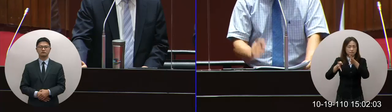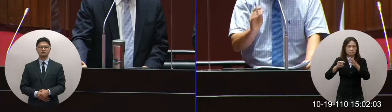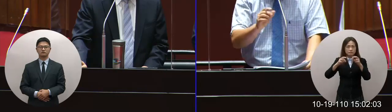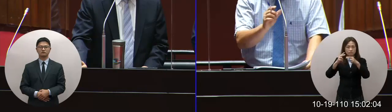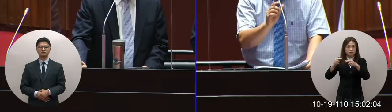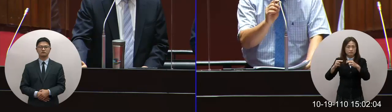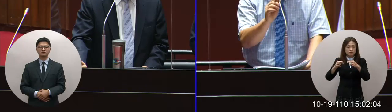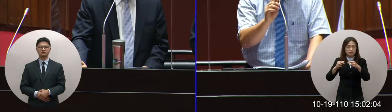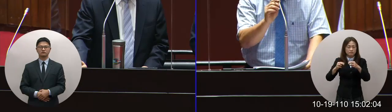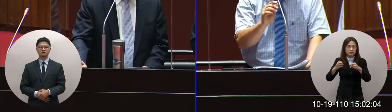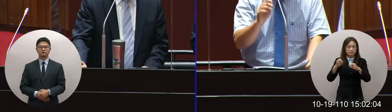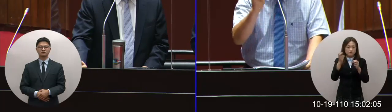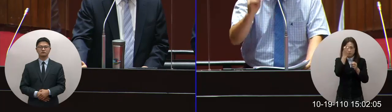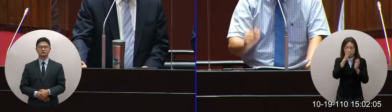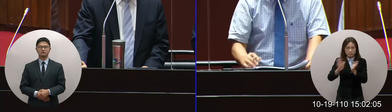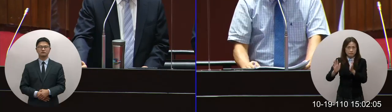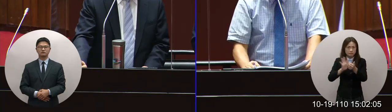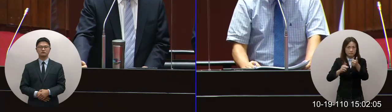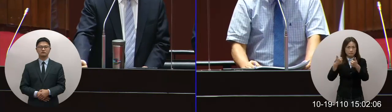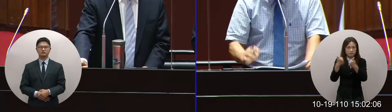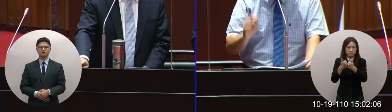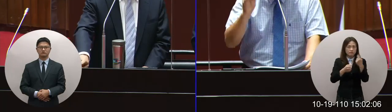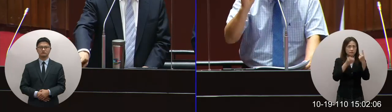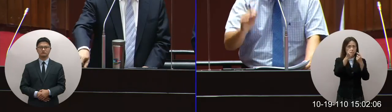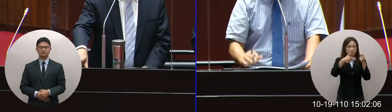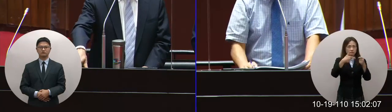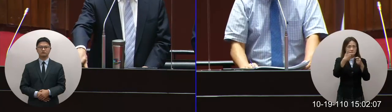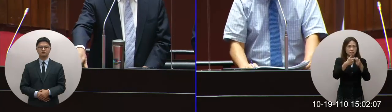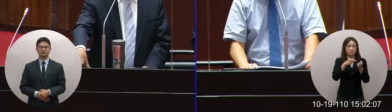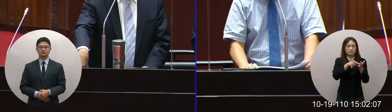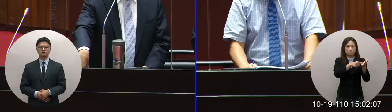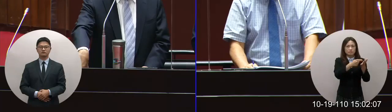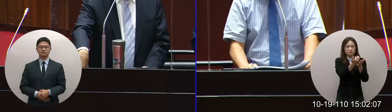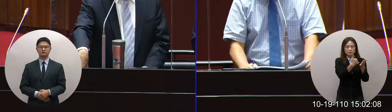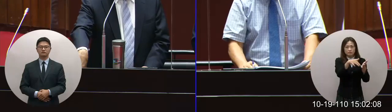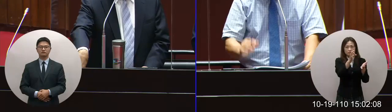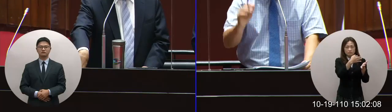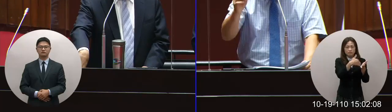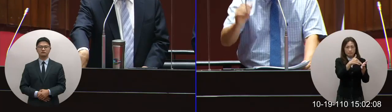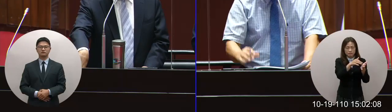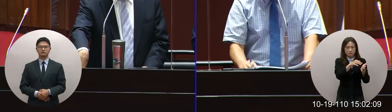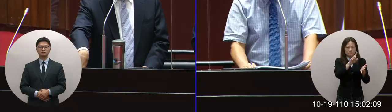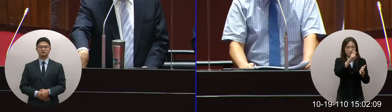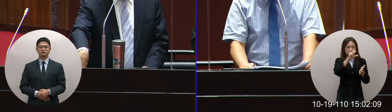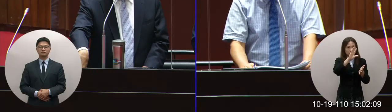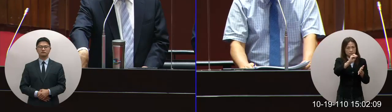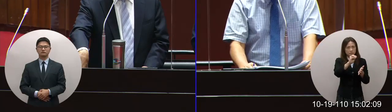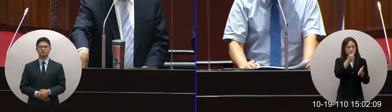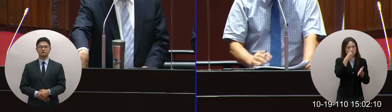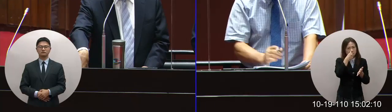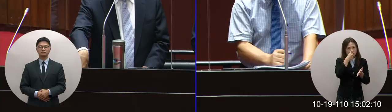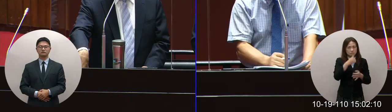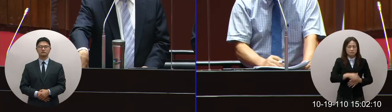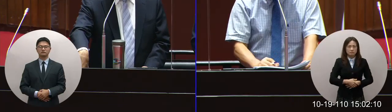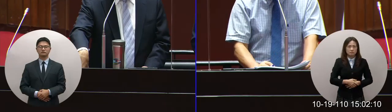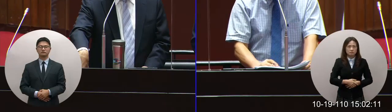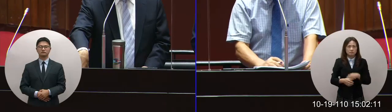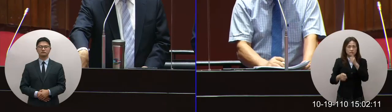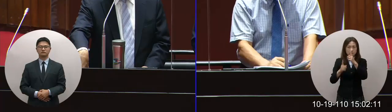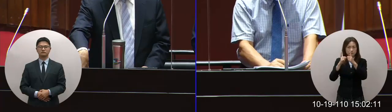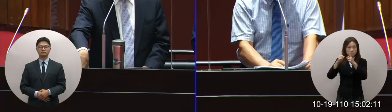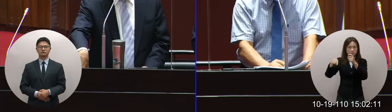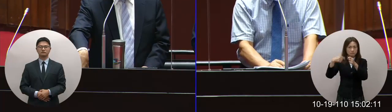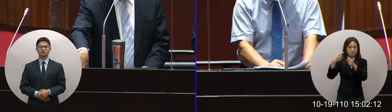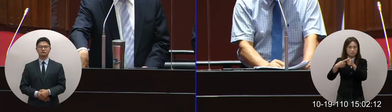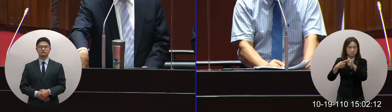哦，106年呐、啊，106年哦，只有编15万而已啦，15万呐、啊，哦，